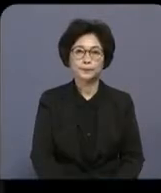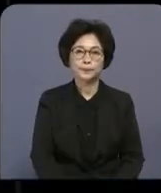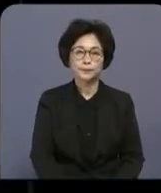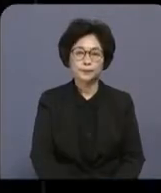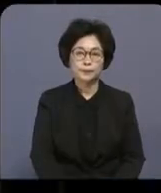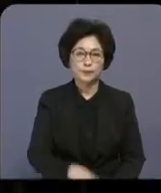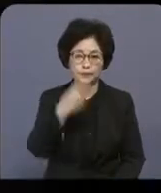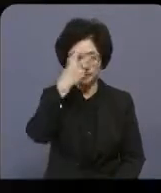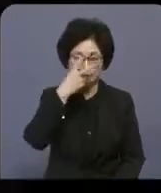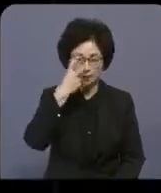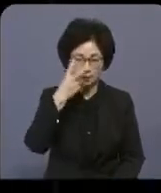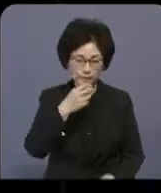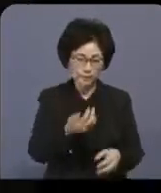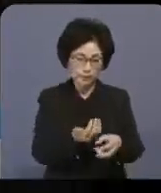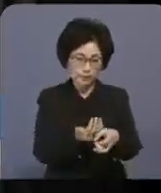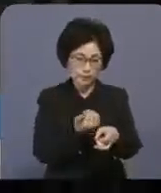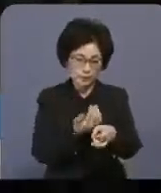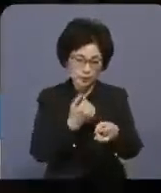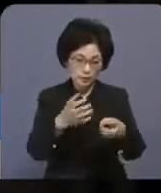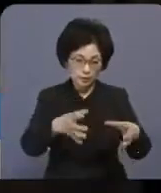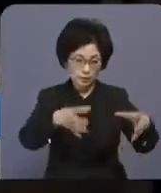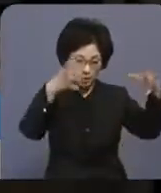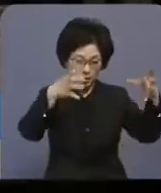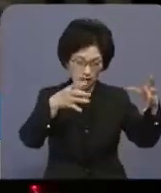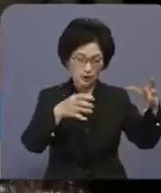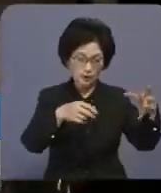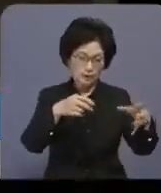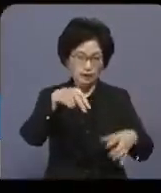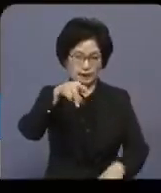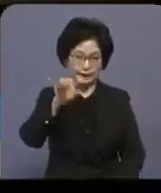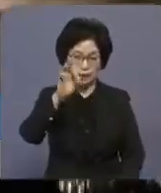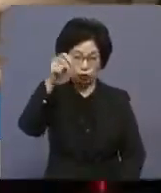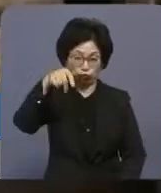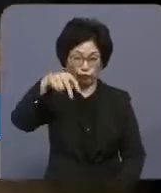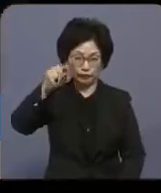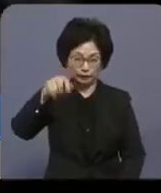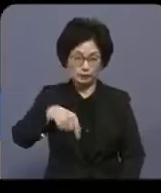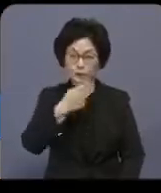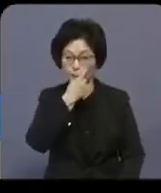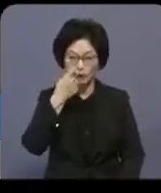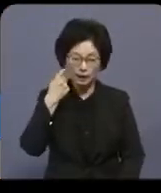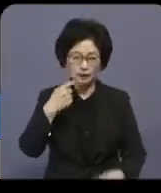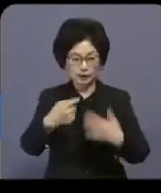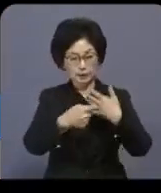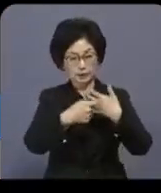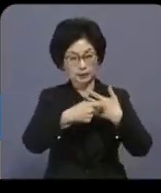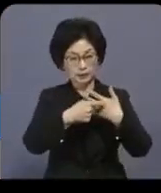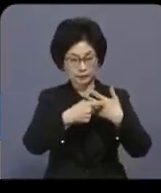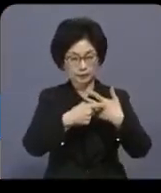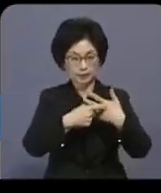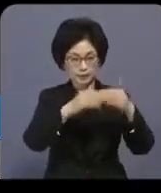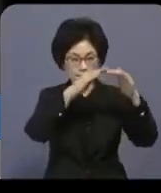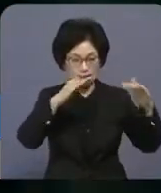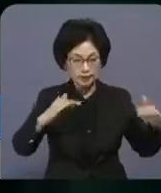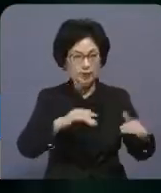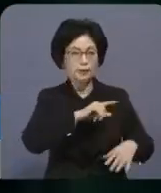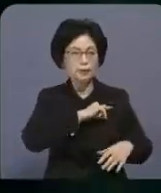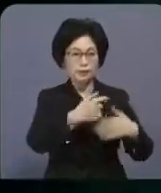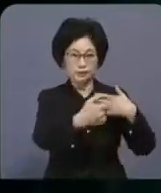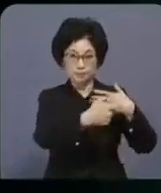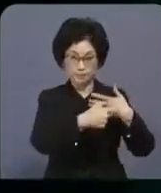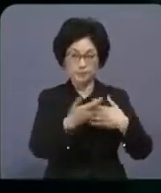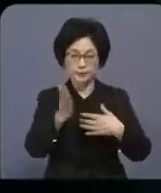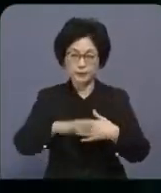수사관이 화물차에 올라가 드럼통에 담긴 새우젓을 확인합니다 겉에 적힌 원산지는 전라남도 신안군